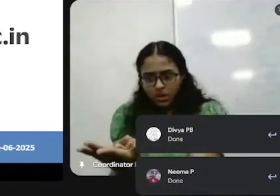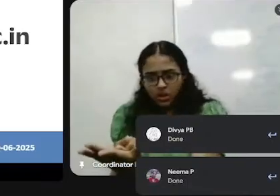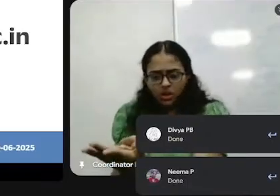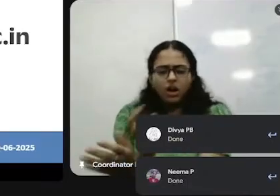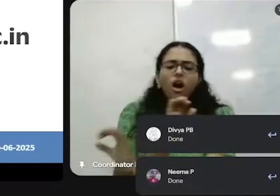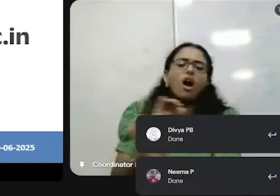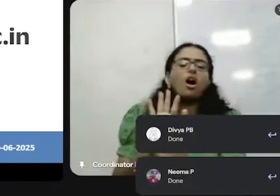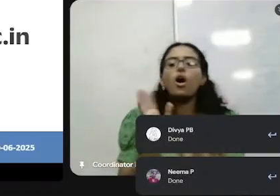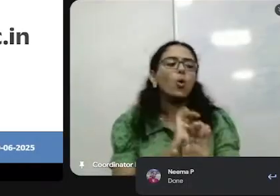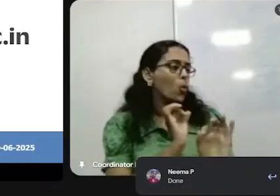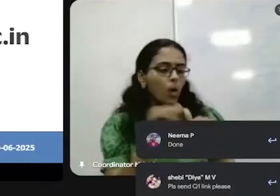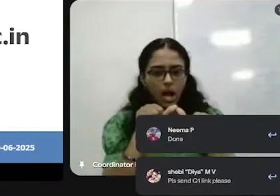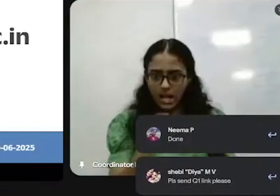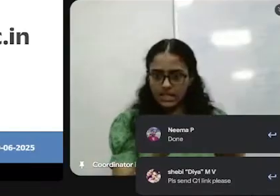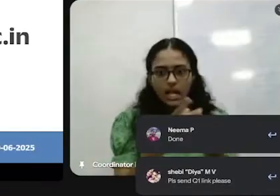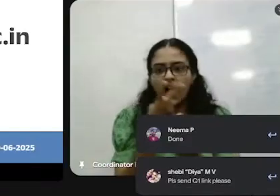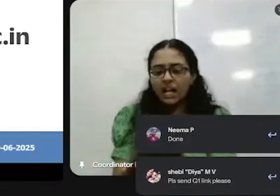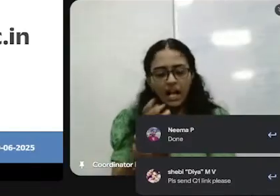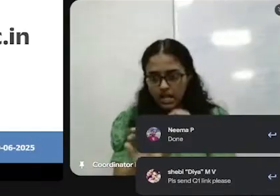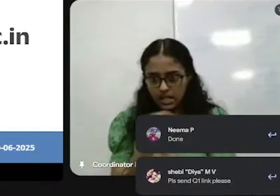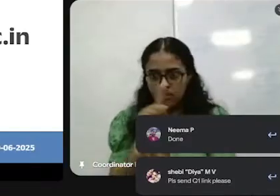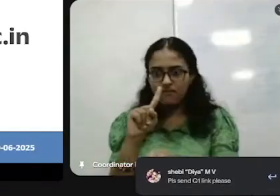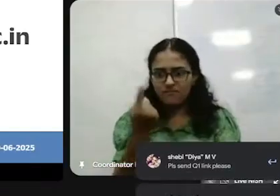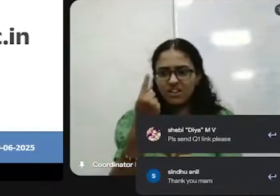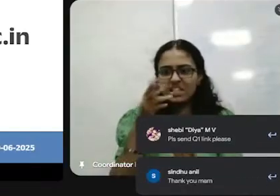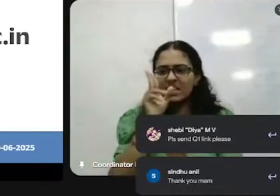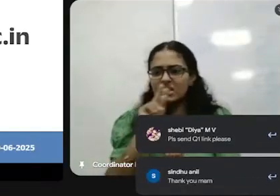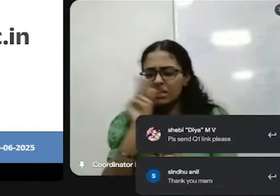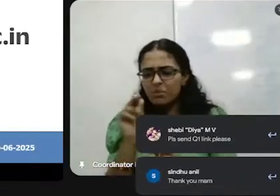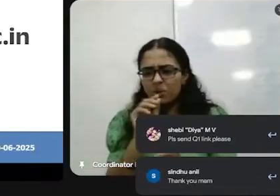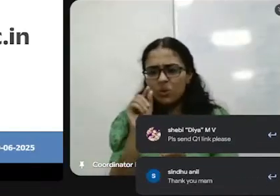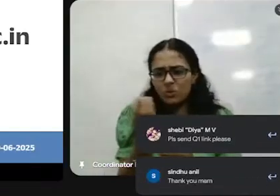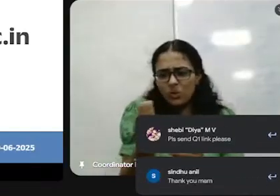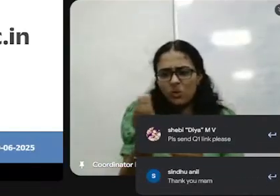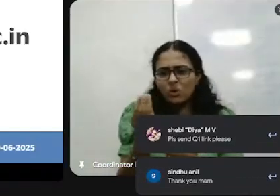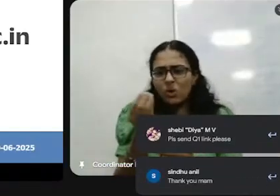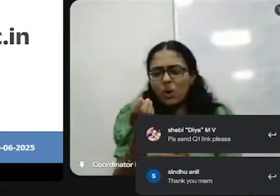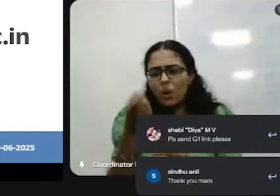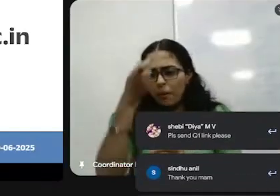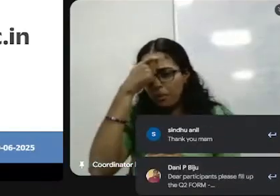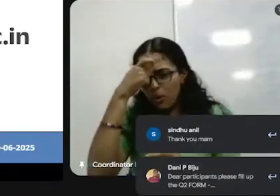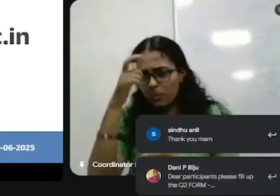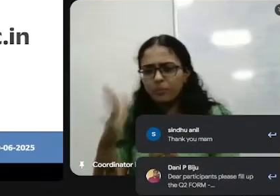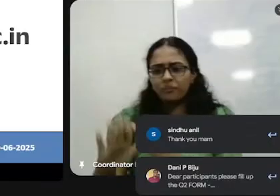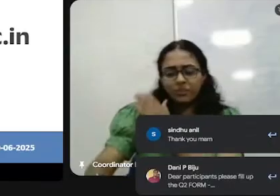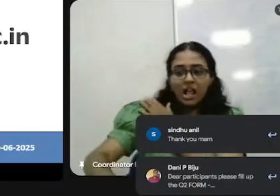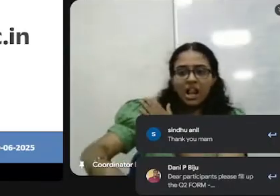കിടപ്പിലല്ല, ആൾക്ക് സ്ട്രോക്ക് വന്നപ്പോ ആകെ സ്പീച്ചിൽ ചെറിയ ഇമ്പയർമെന്റും